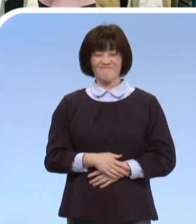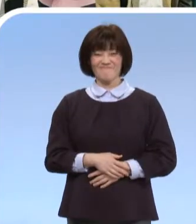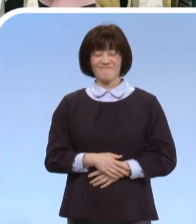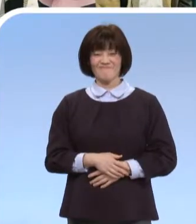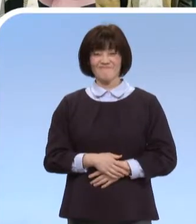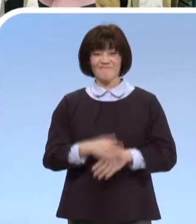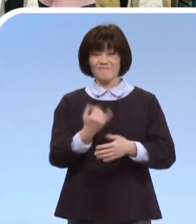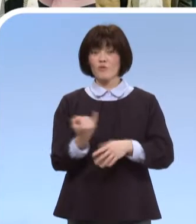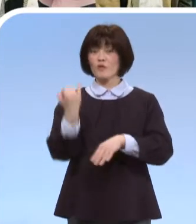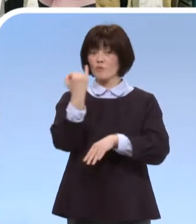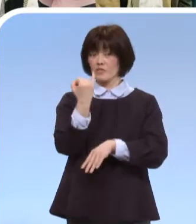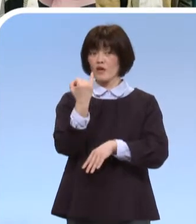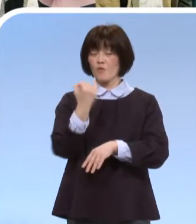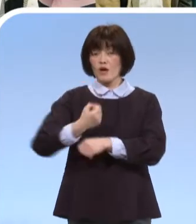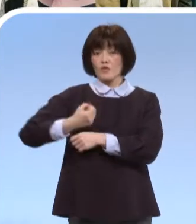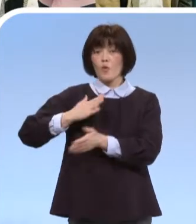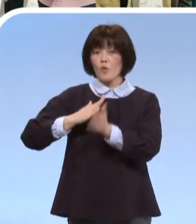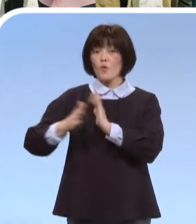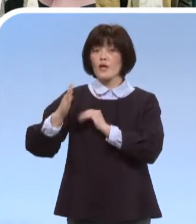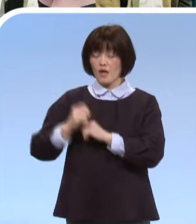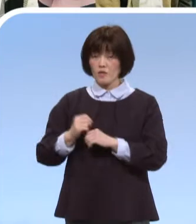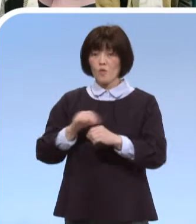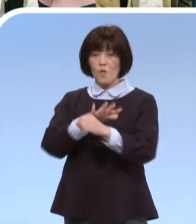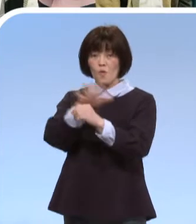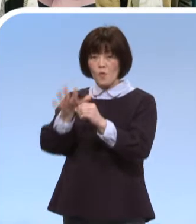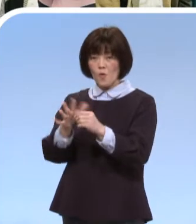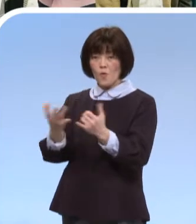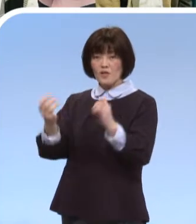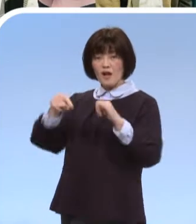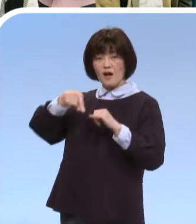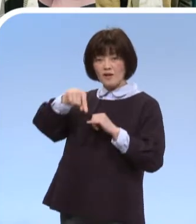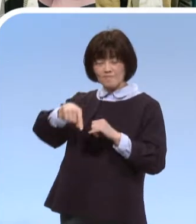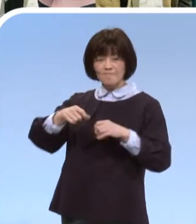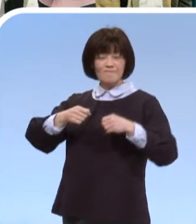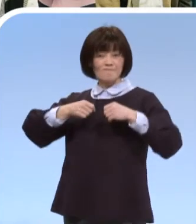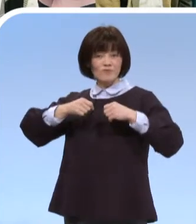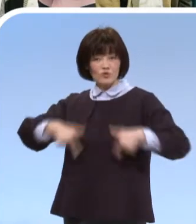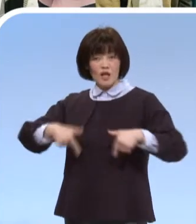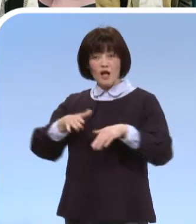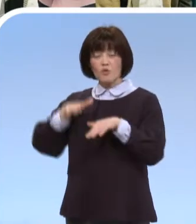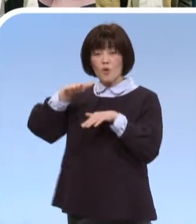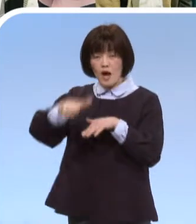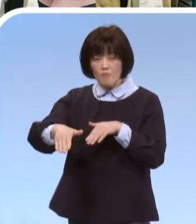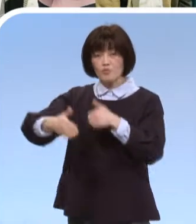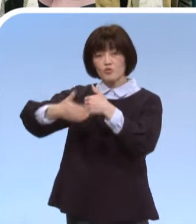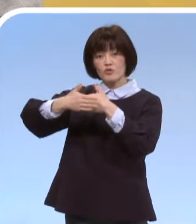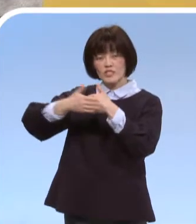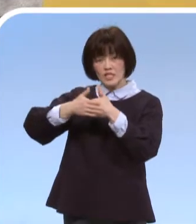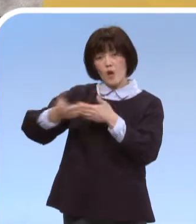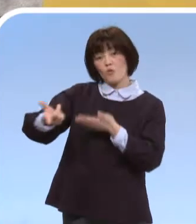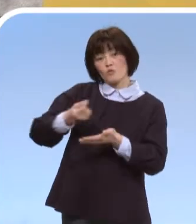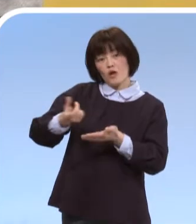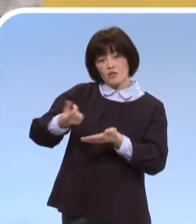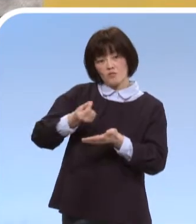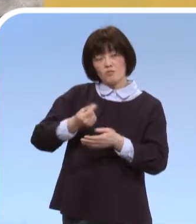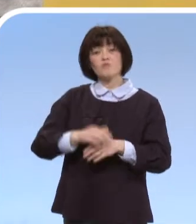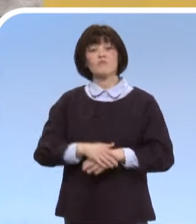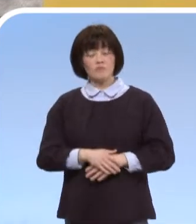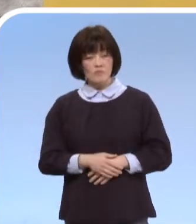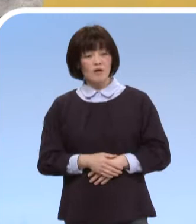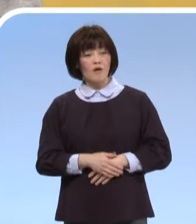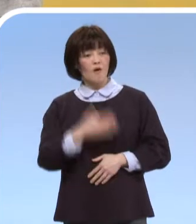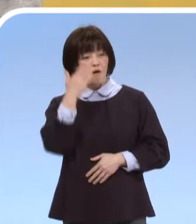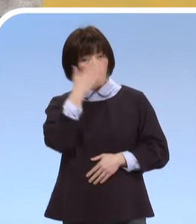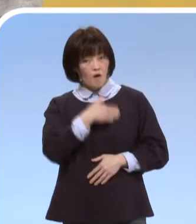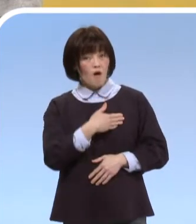渡辺さんは県が行うポストコロナスタートアップ支援事業の支援を受けています。 まあ、どういったお考